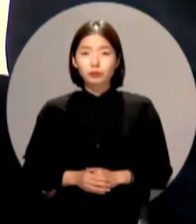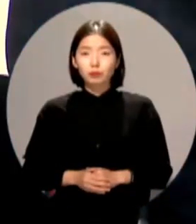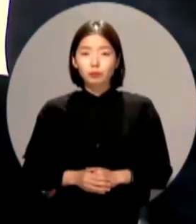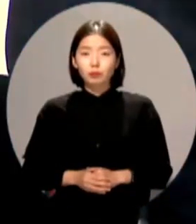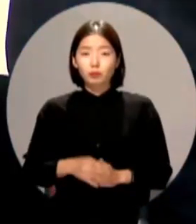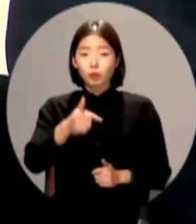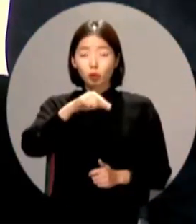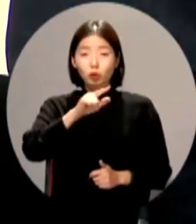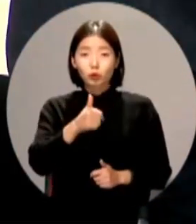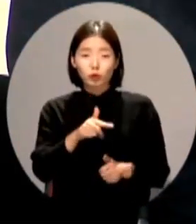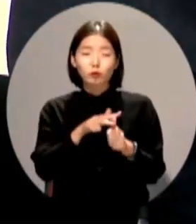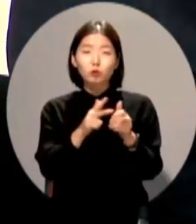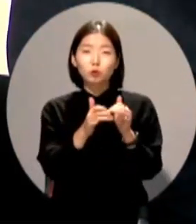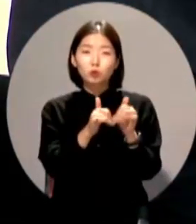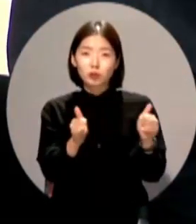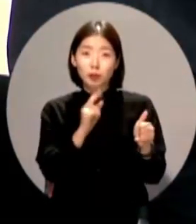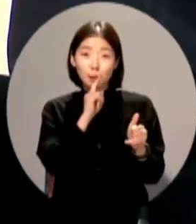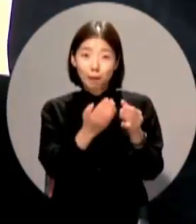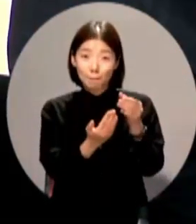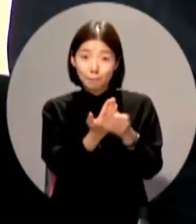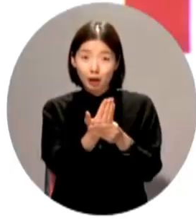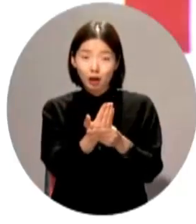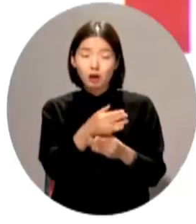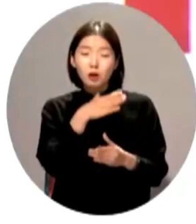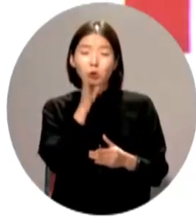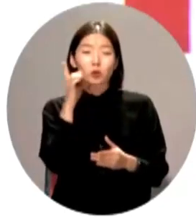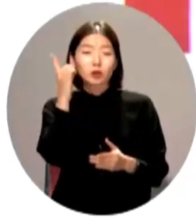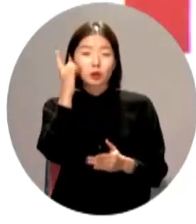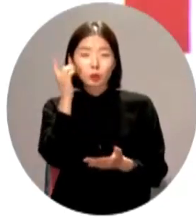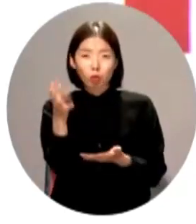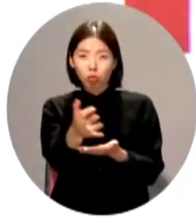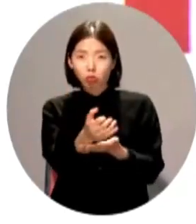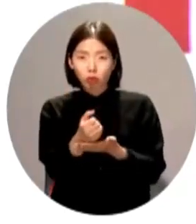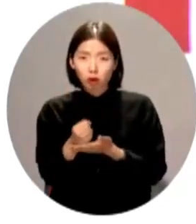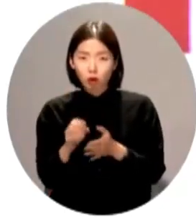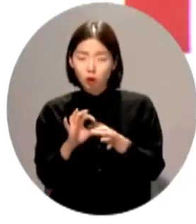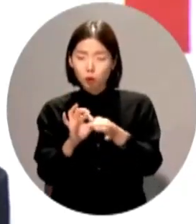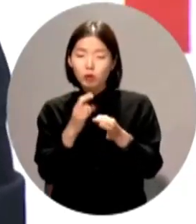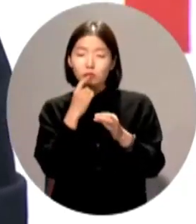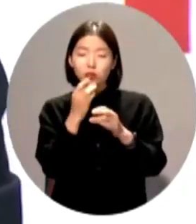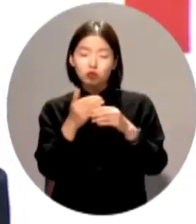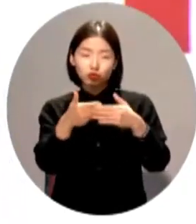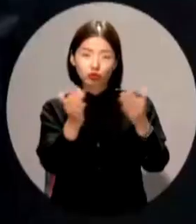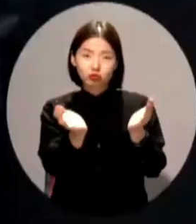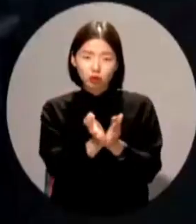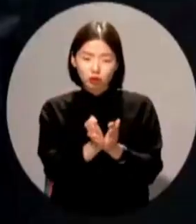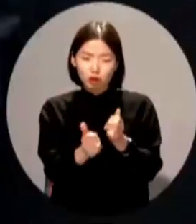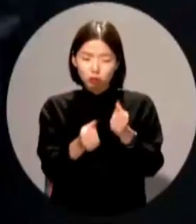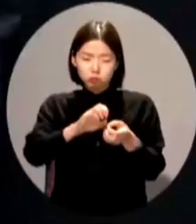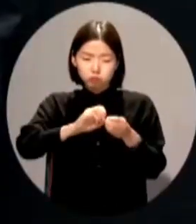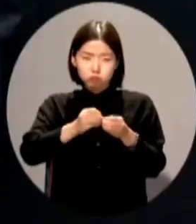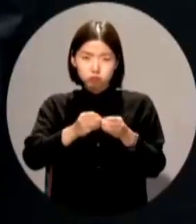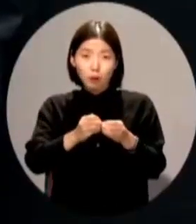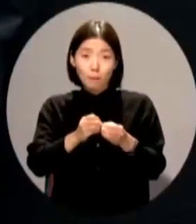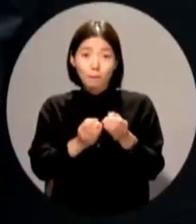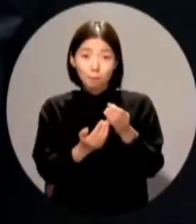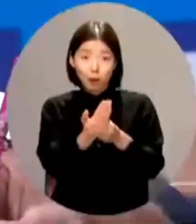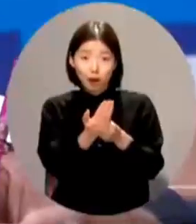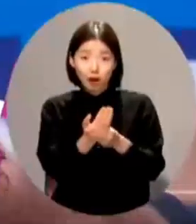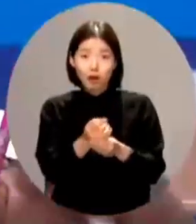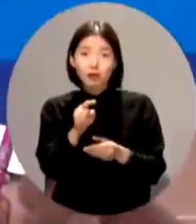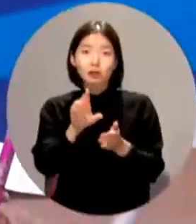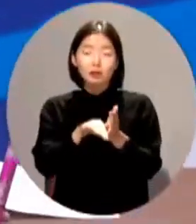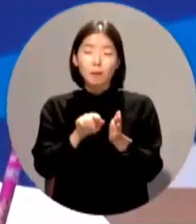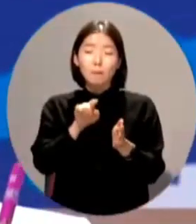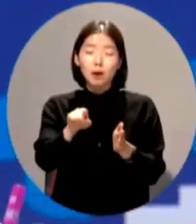권 대형 예비후보가 불을 지핀 놓인 휴대폰 수거 를 통한 민주당 후보 경선 조작을 요 당사자로